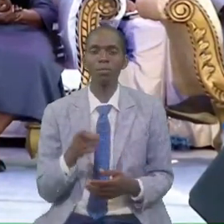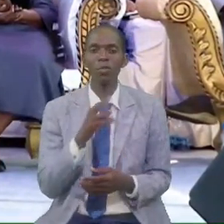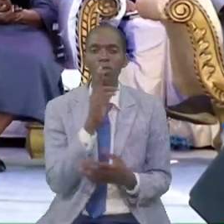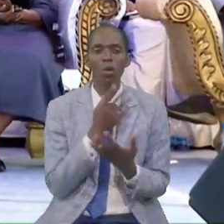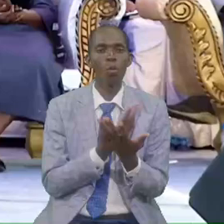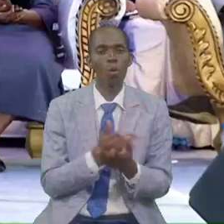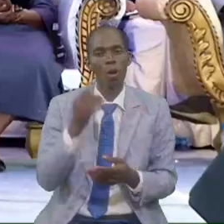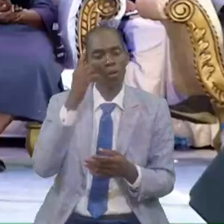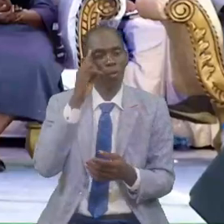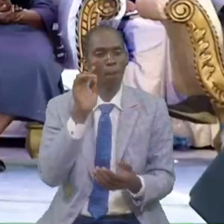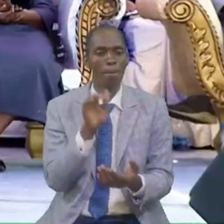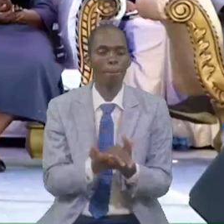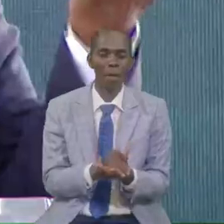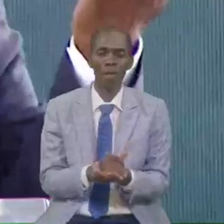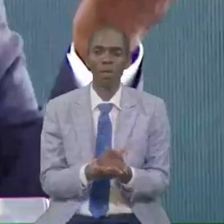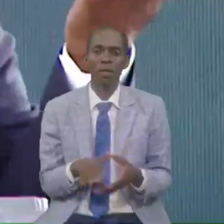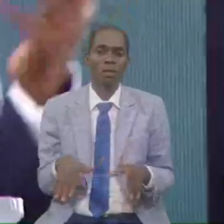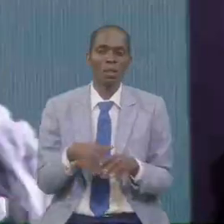tu attends pour le mariage